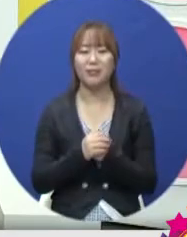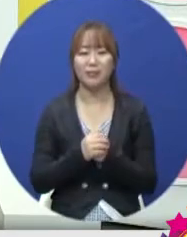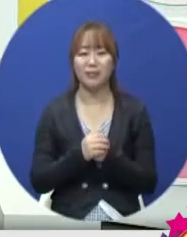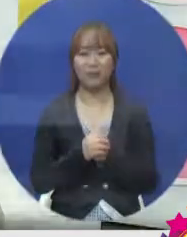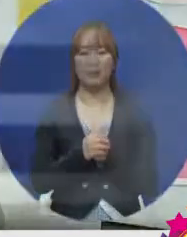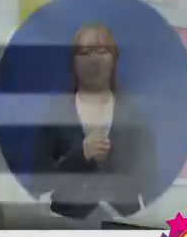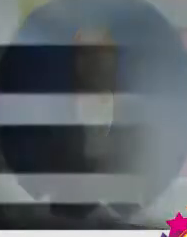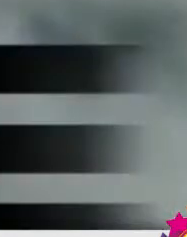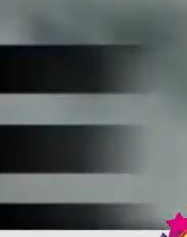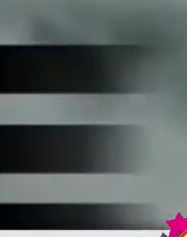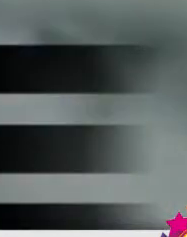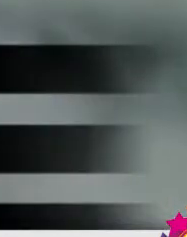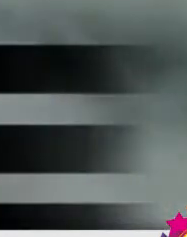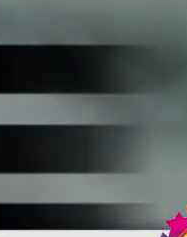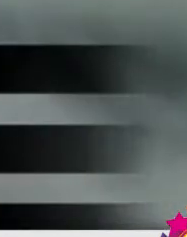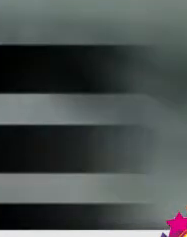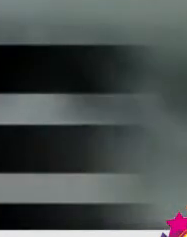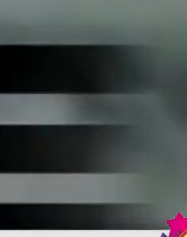묻지 마세요.